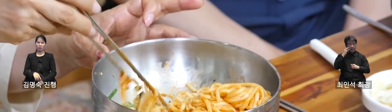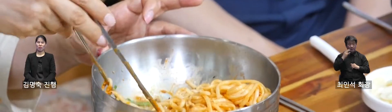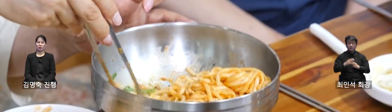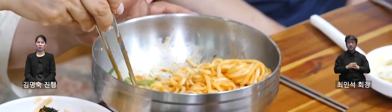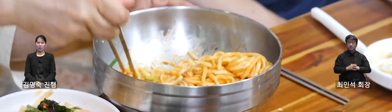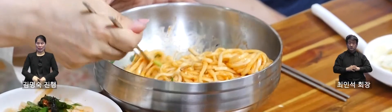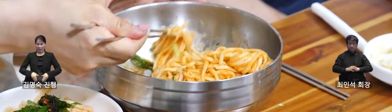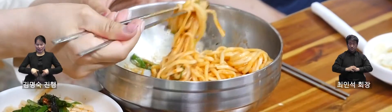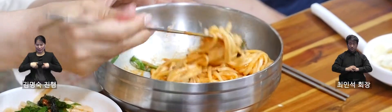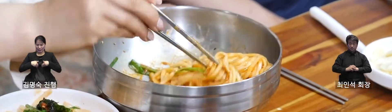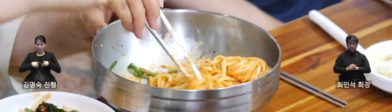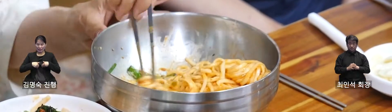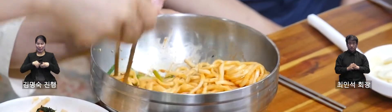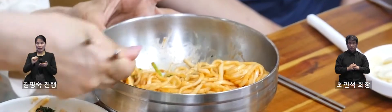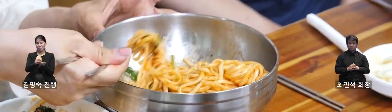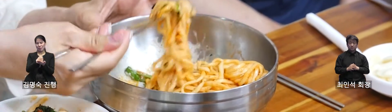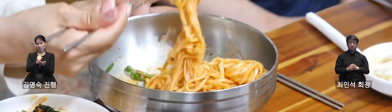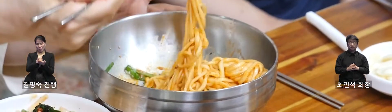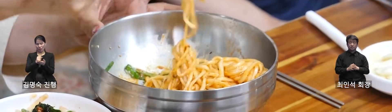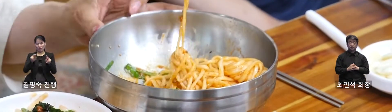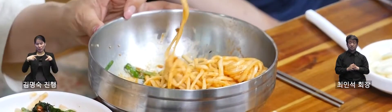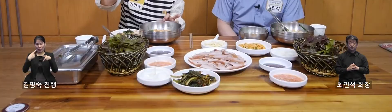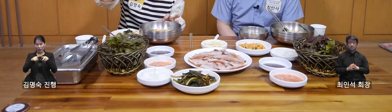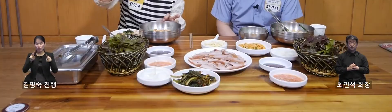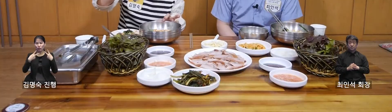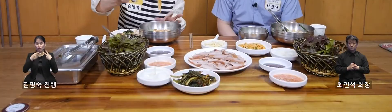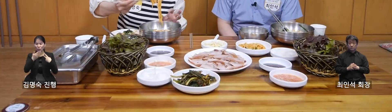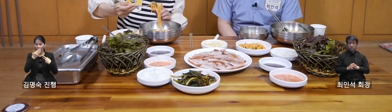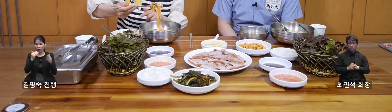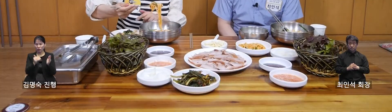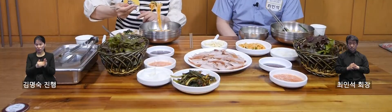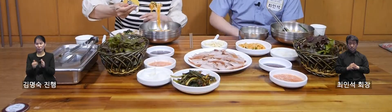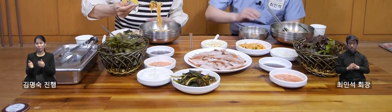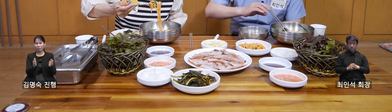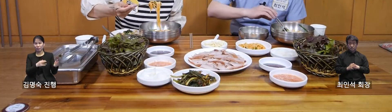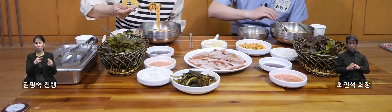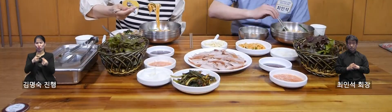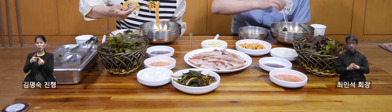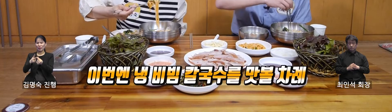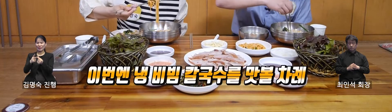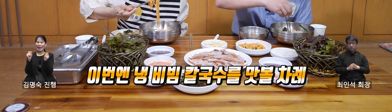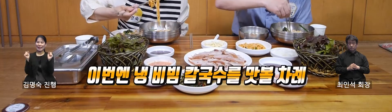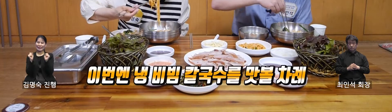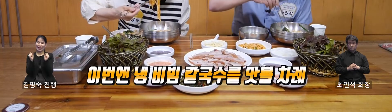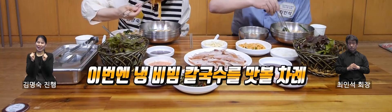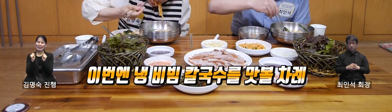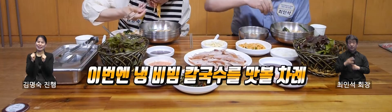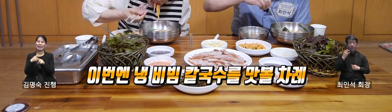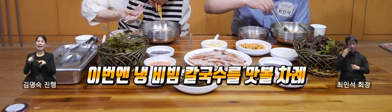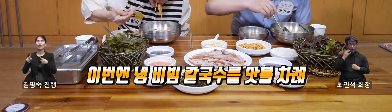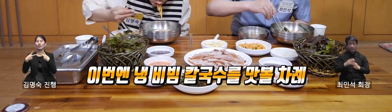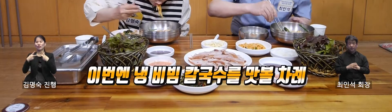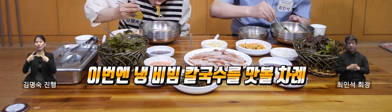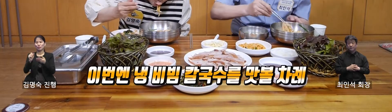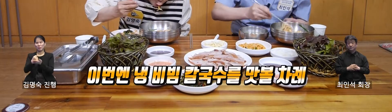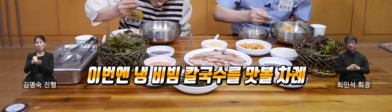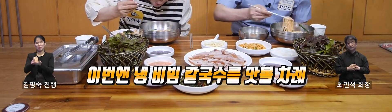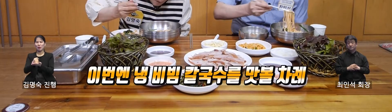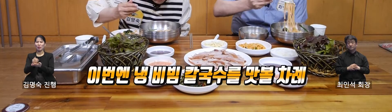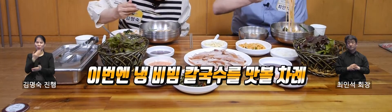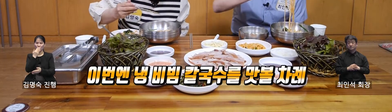이제 온면을, 온 비빔면을 드셔보셨으니까 네. 이제 또 냉 비빔면도 먹어봐야 돼요. 네.